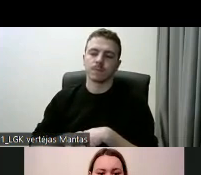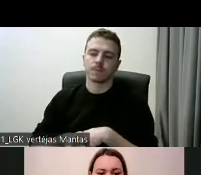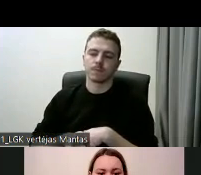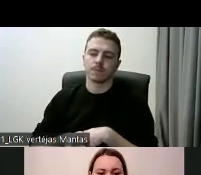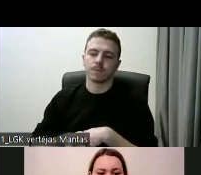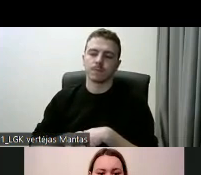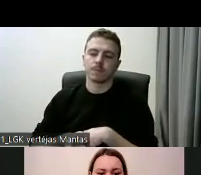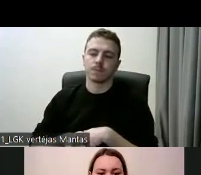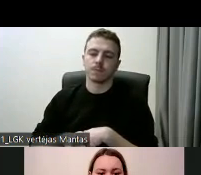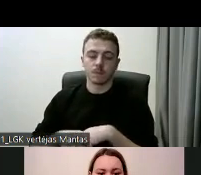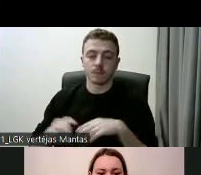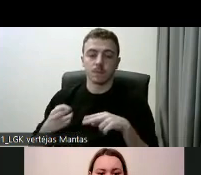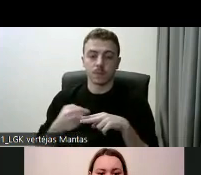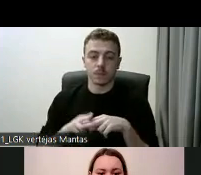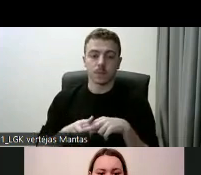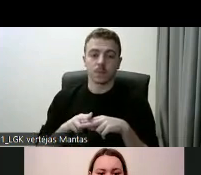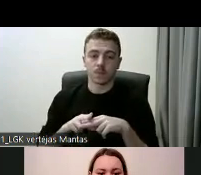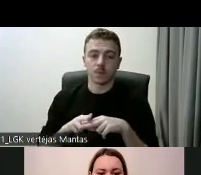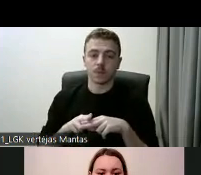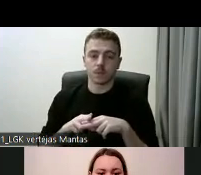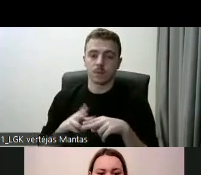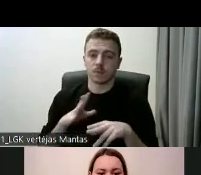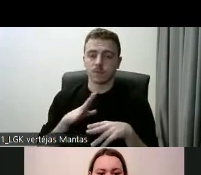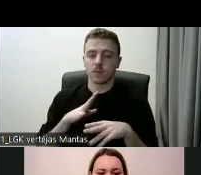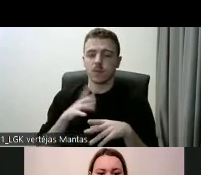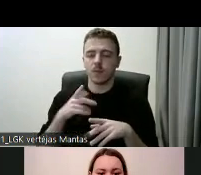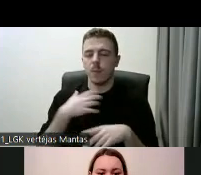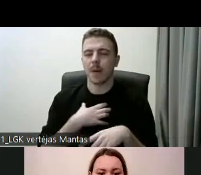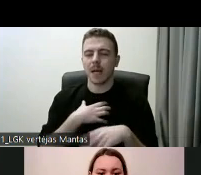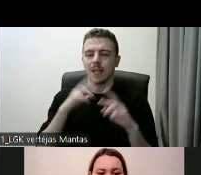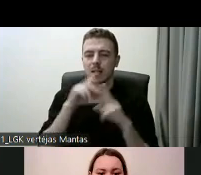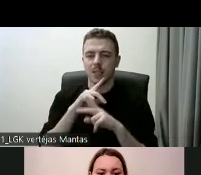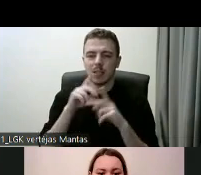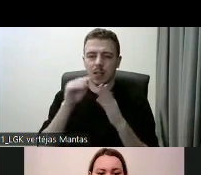Taigi vėl kodą jis aptarė tas pagrindinės klaidas,